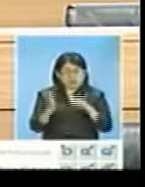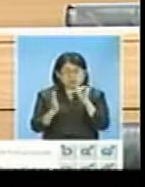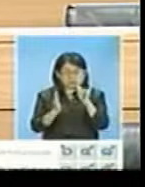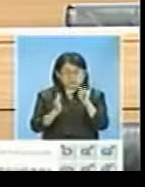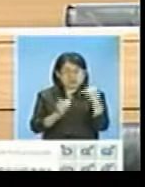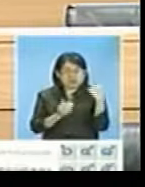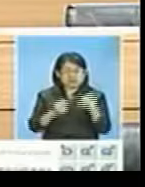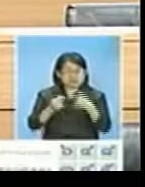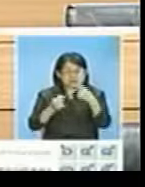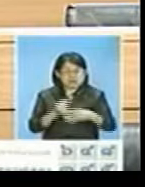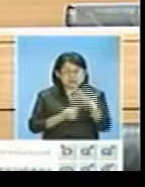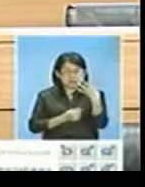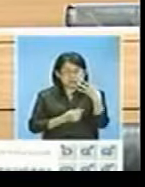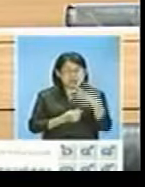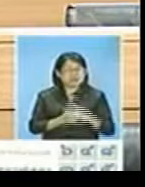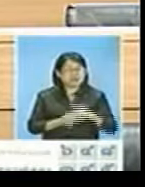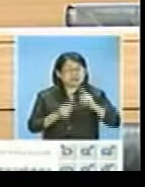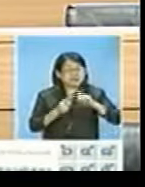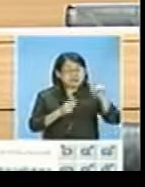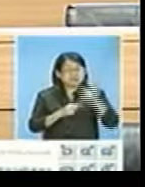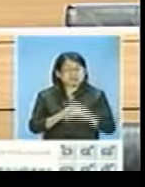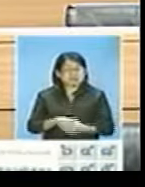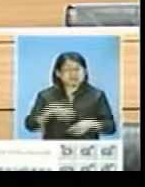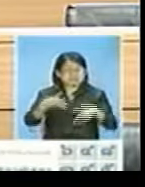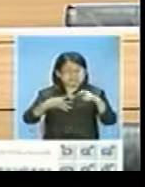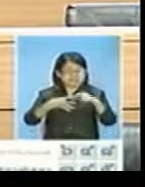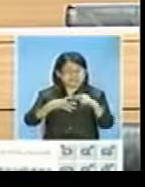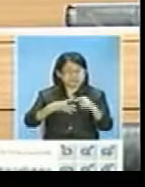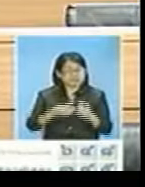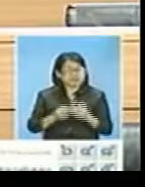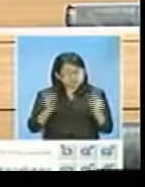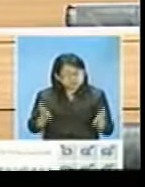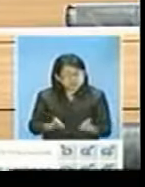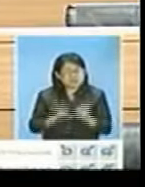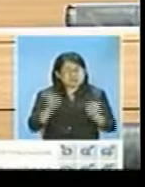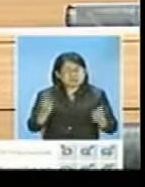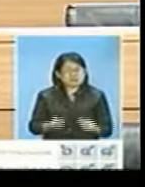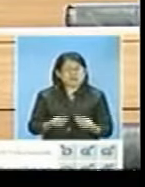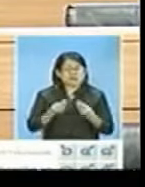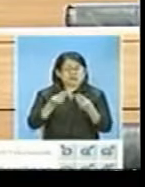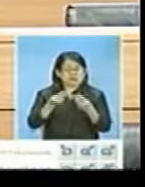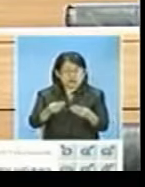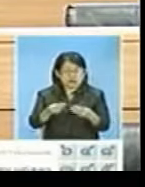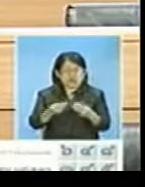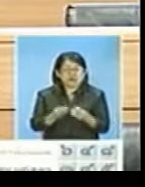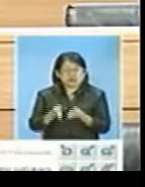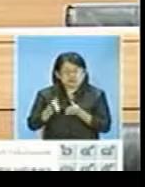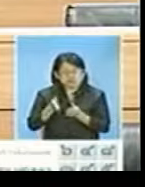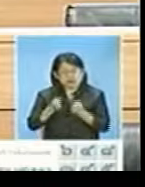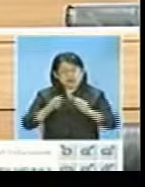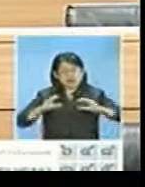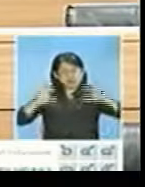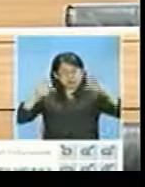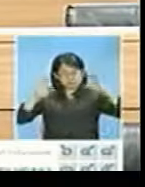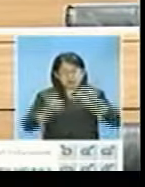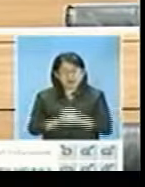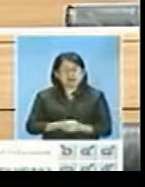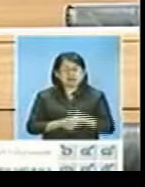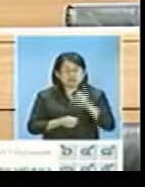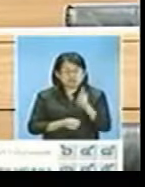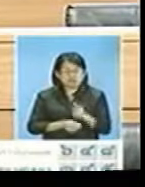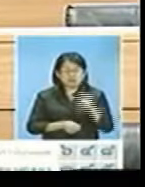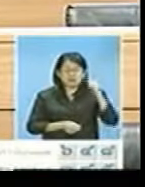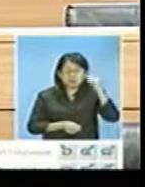ธศาสตร์ยุทธศาสตร์แรกครับเขาบอกว่าเสริมสร้างจิตสำนึกค่านิยมให้หน่วยงานภาครัฐตามหลักธรรมาภิบ